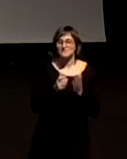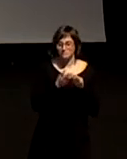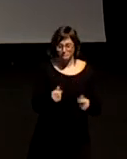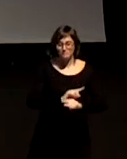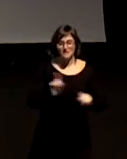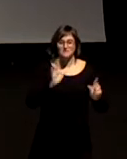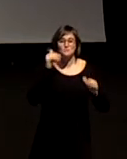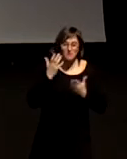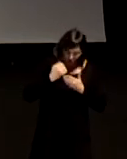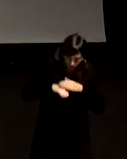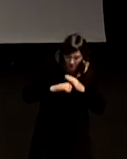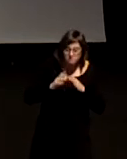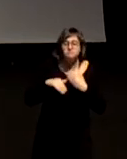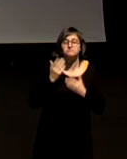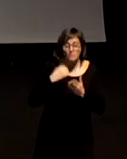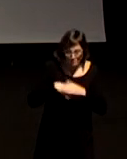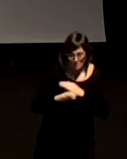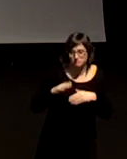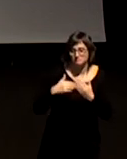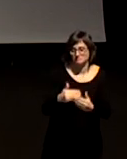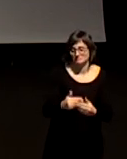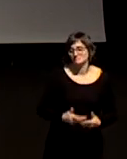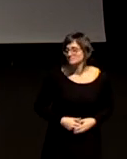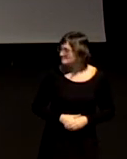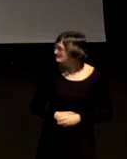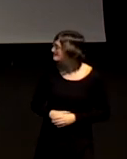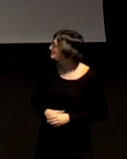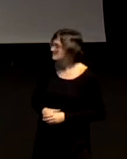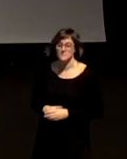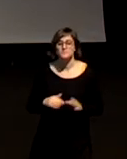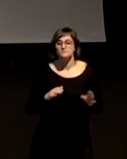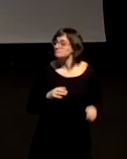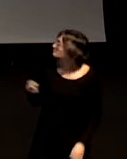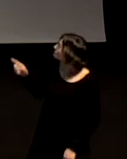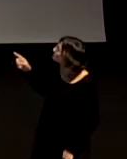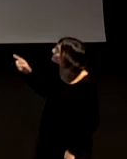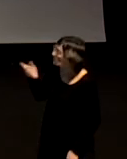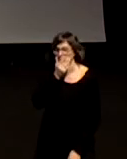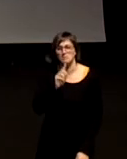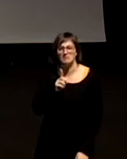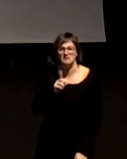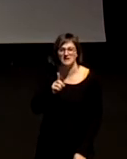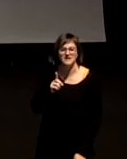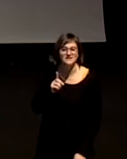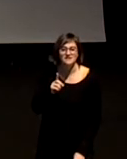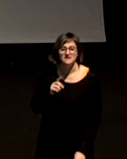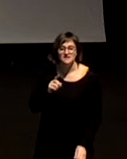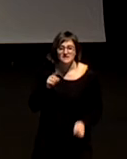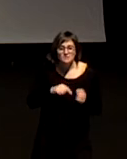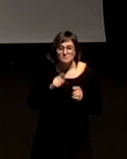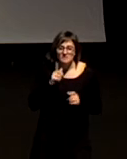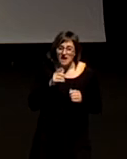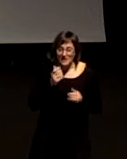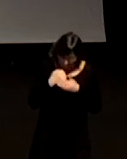donc l'éclosion est échelonné alors su allier pas très beau ne sont pas forcément très beau les jeunes